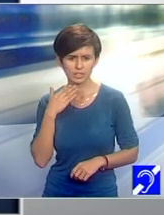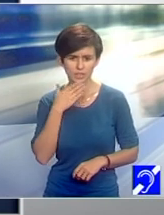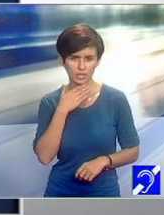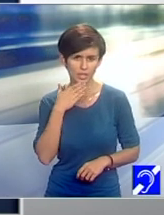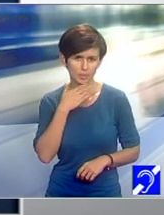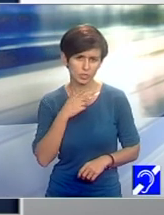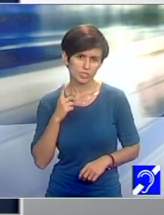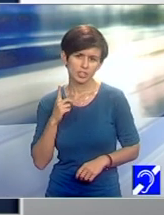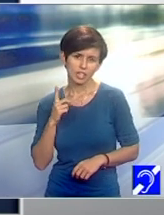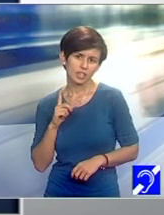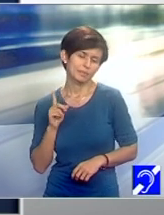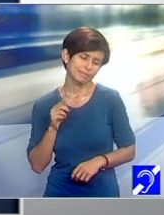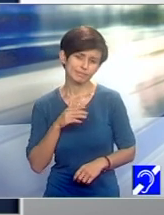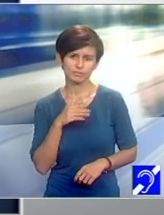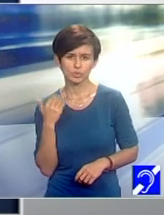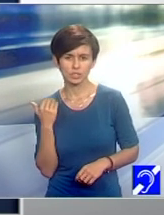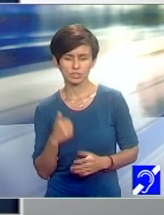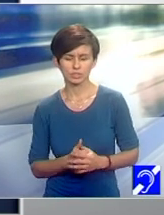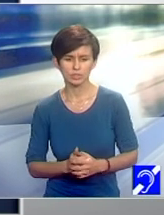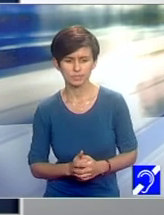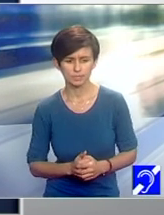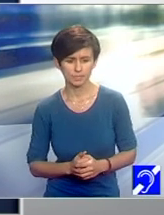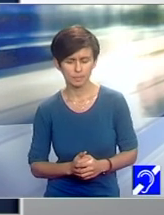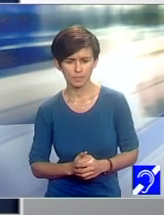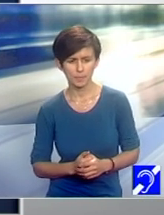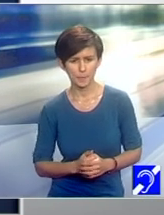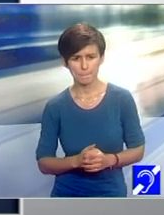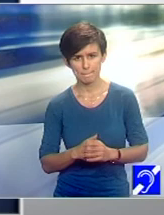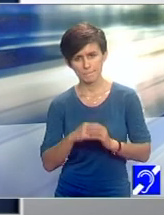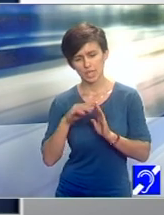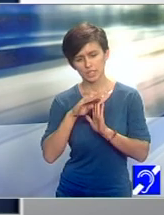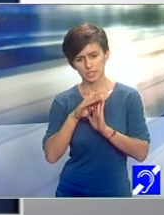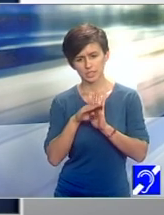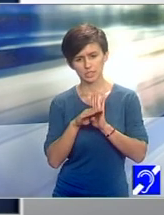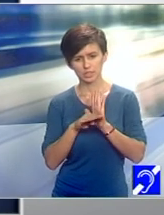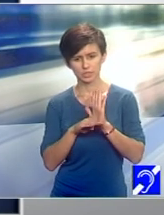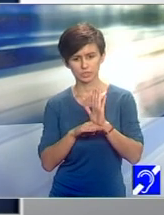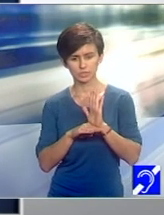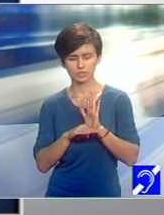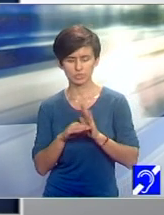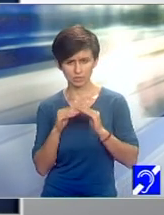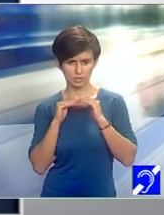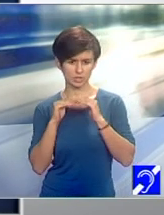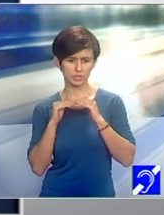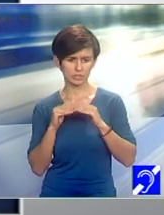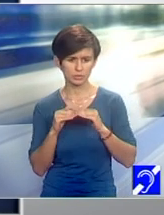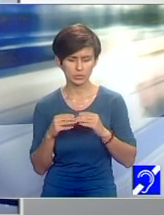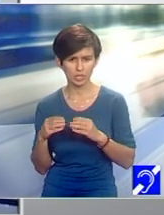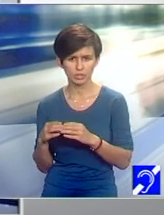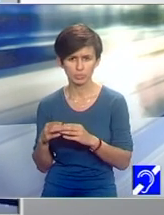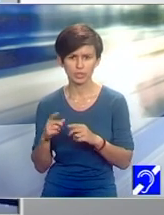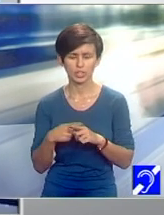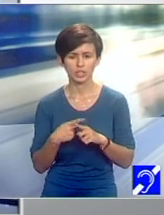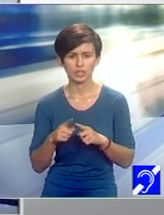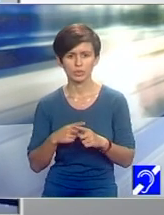O altă problemă este structura în general a elitei rome, despre care trebuie